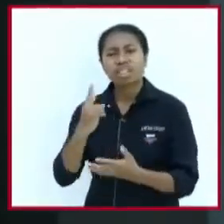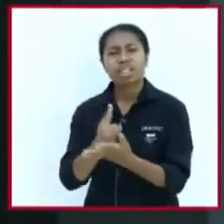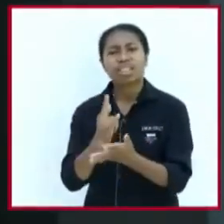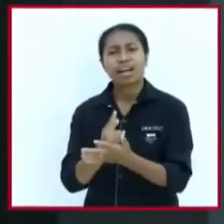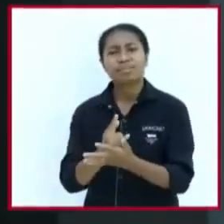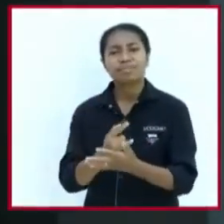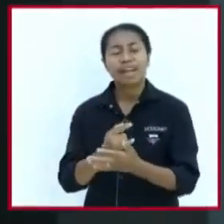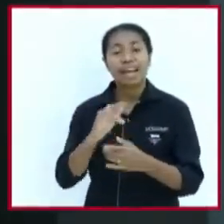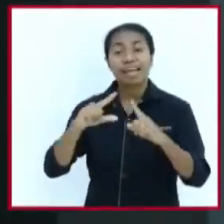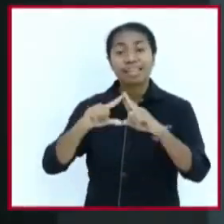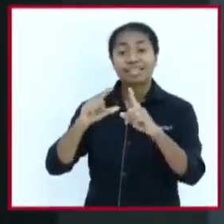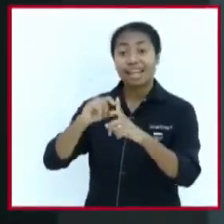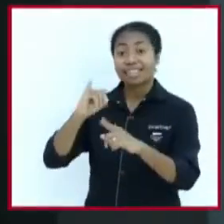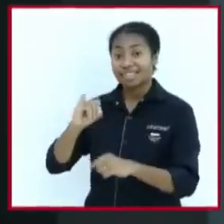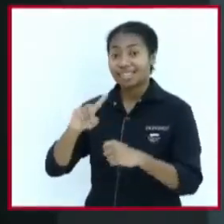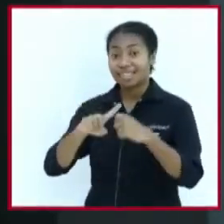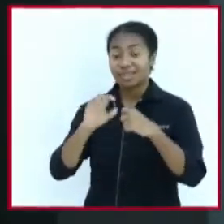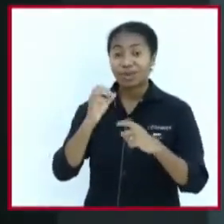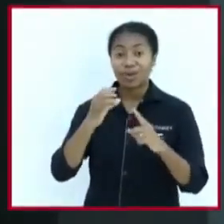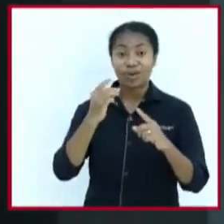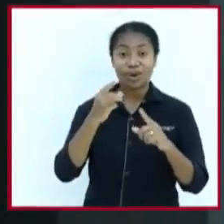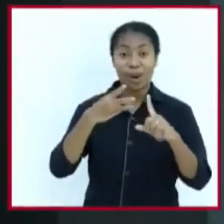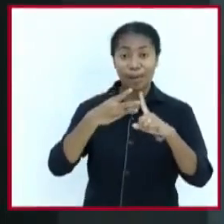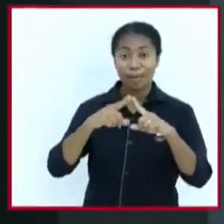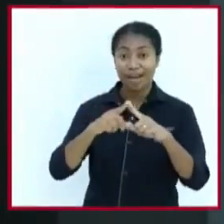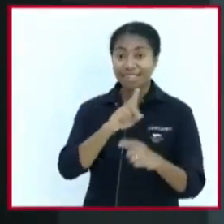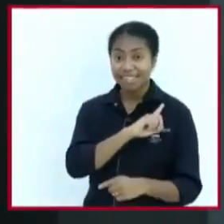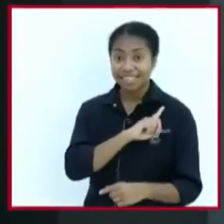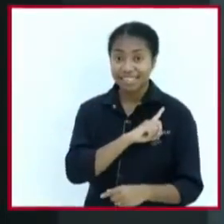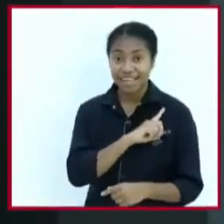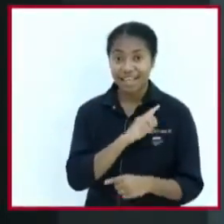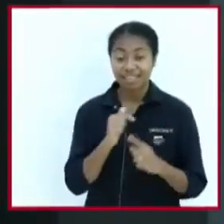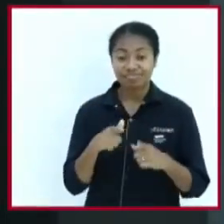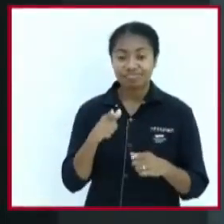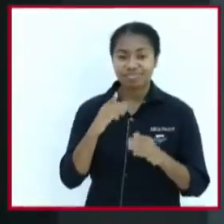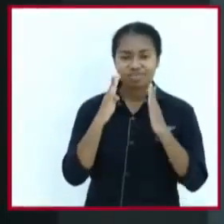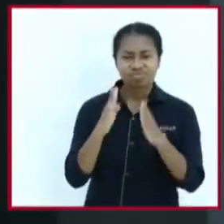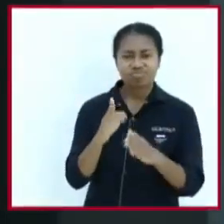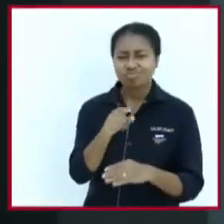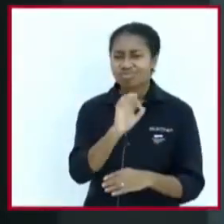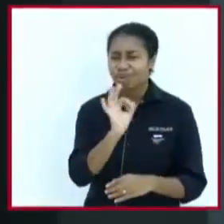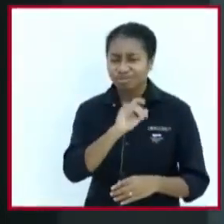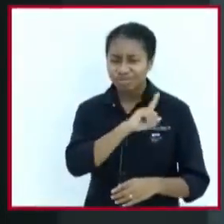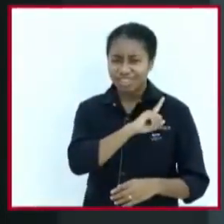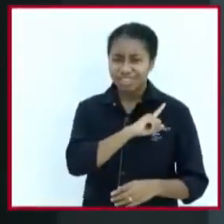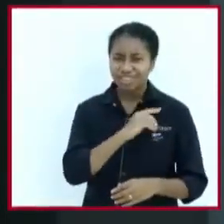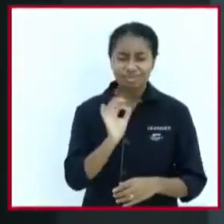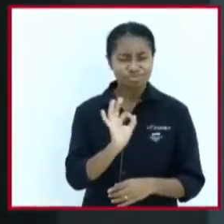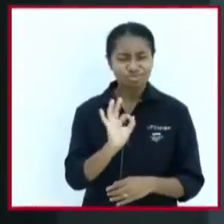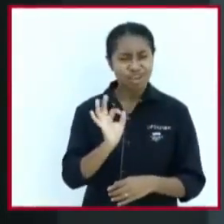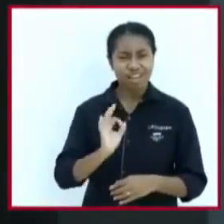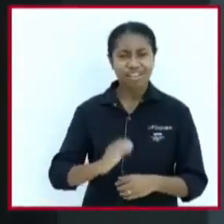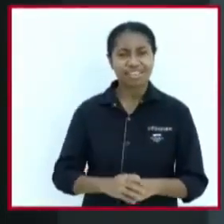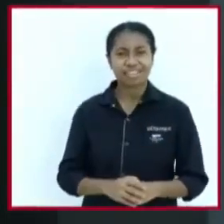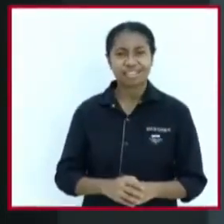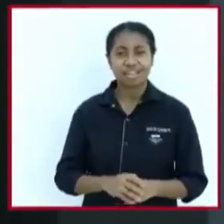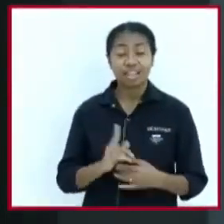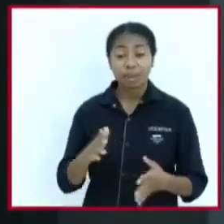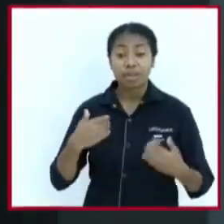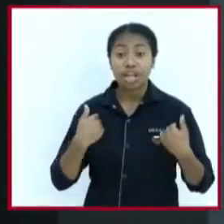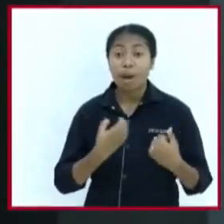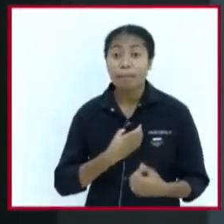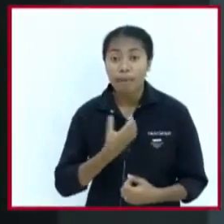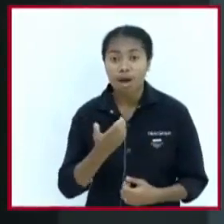wujud dirinya Yesus satu kali putus selama-lamanya tapi bukan untuk diri malam mengorbankan diri untuk